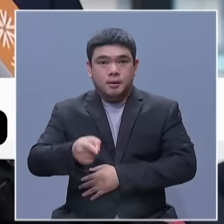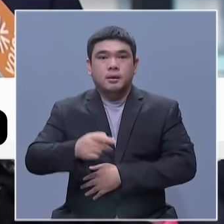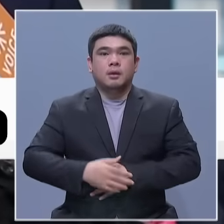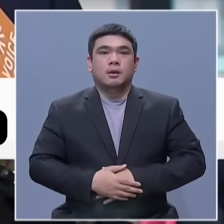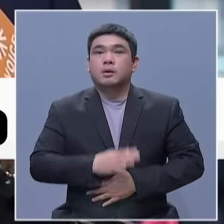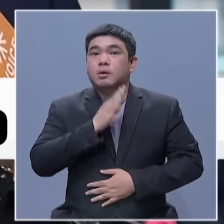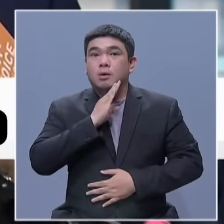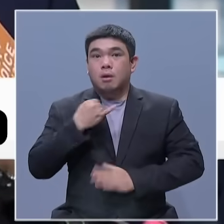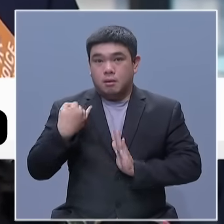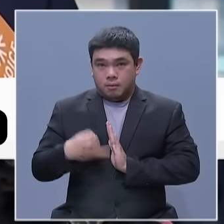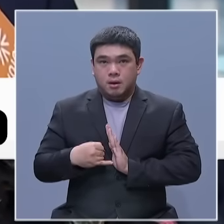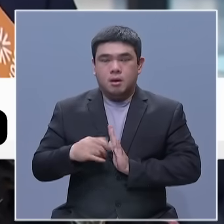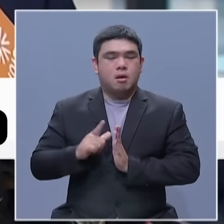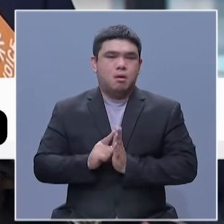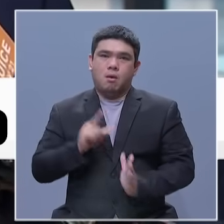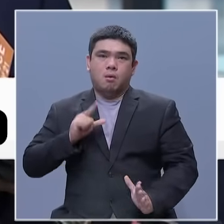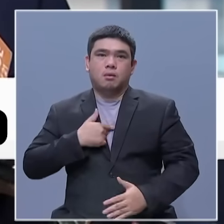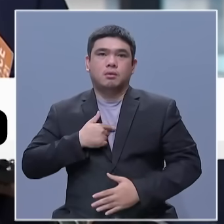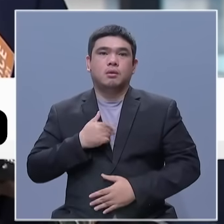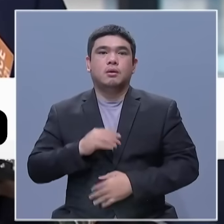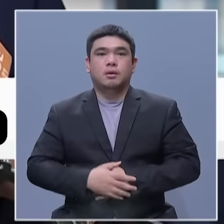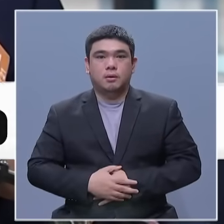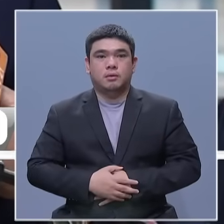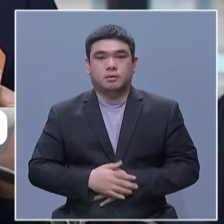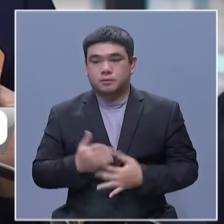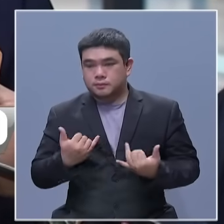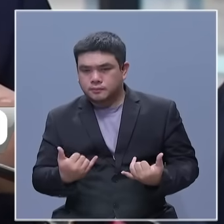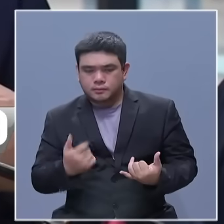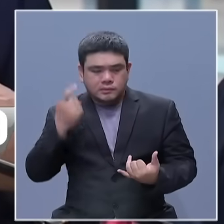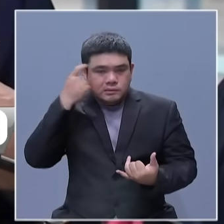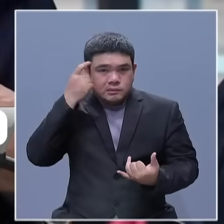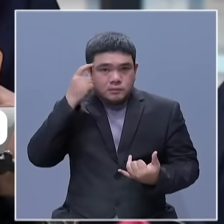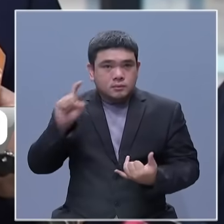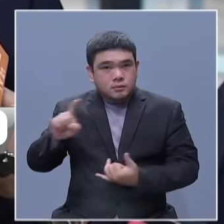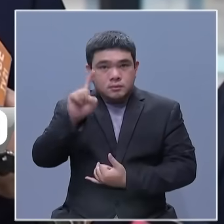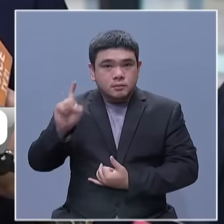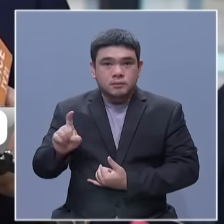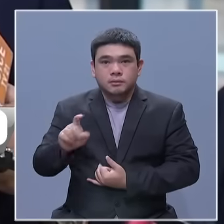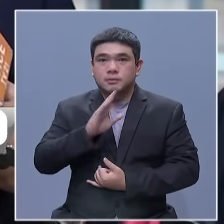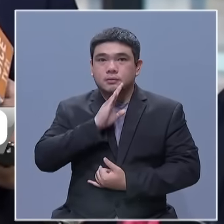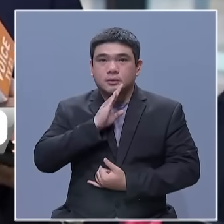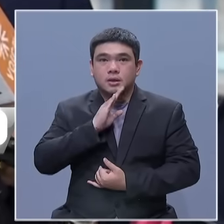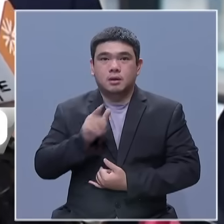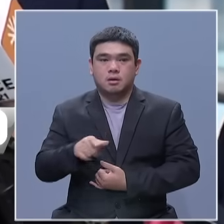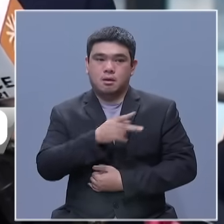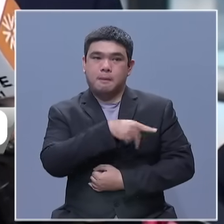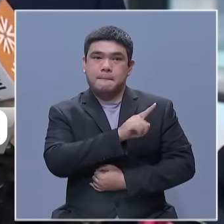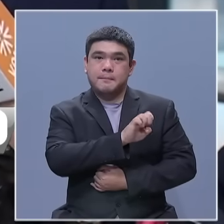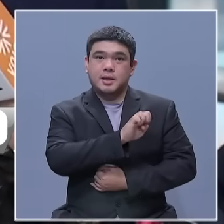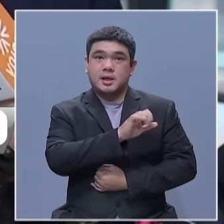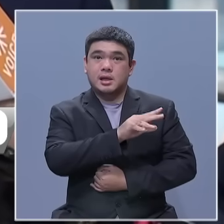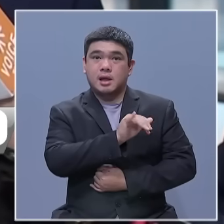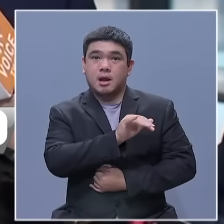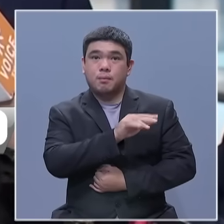าถ้ามีความผิดจริงก็พร้อมจะลาออกคราวนี้มันก็เลยมีเสียงสะท้อนขึ้นมาอย่างอาจารย์ปิยบุตรแสงกนกุลน